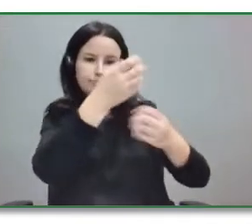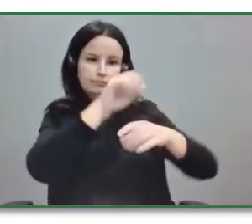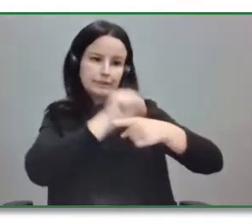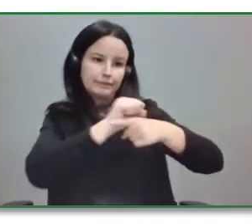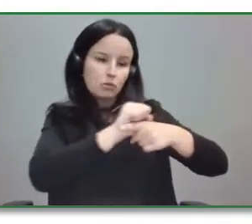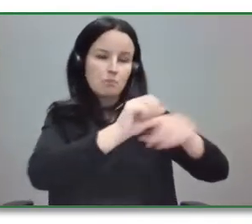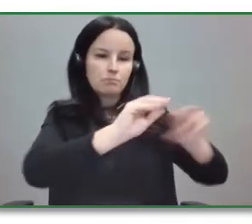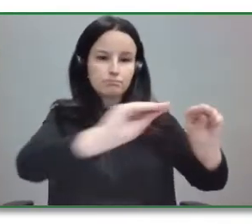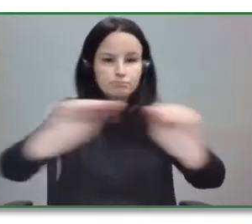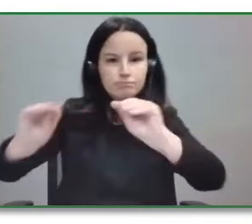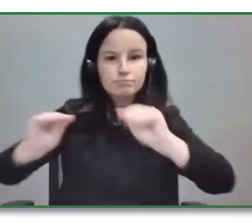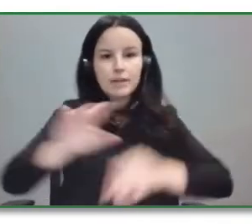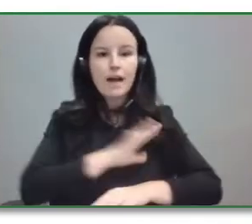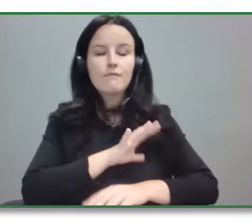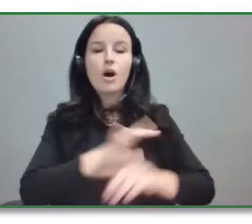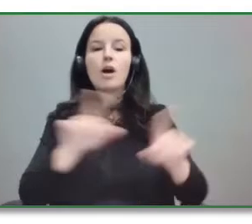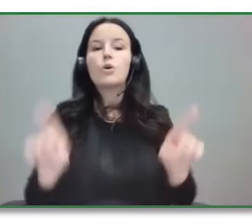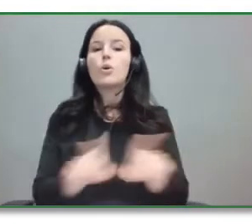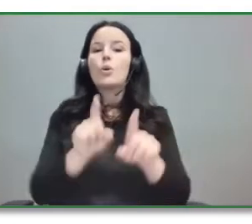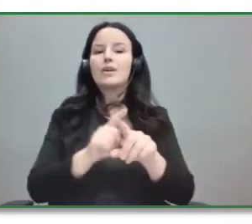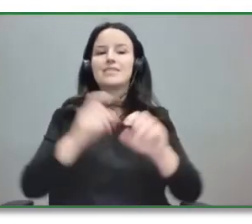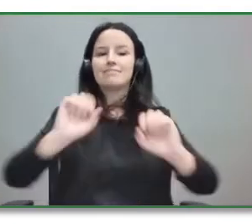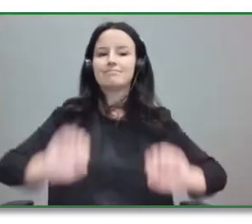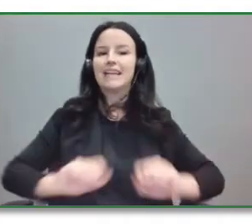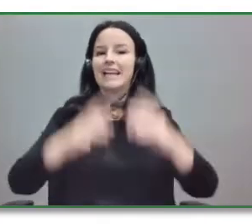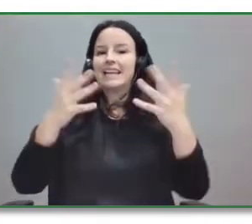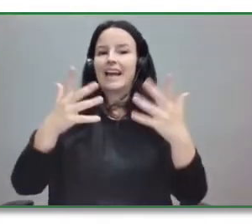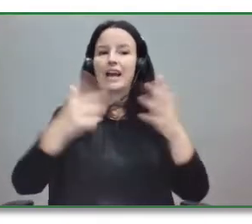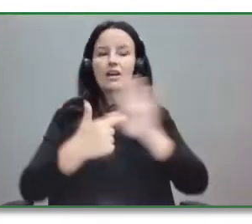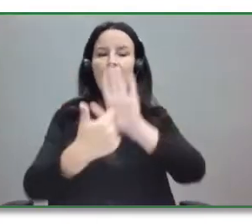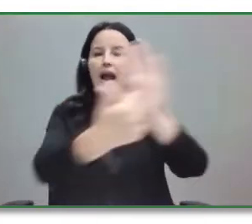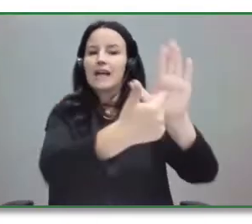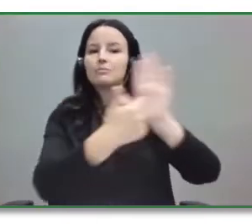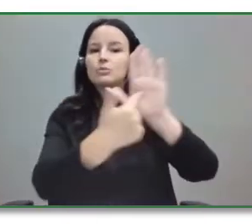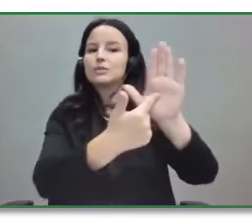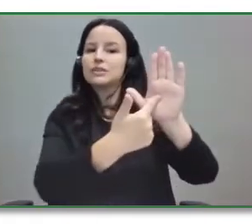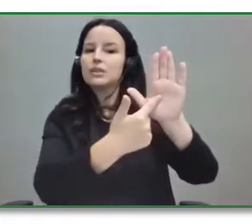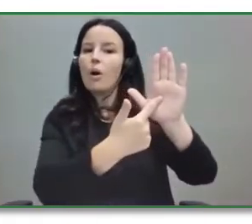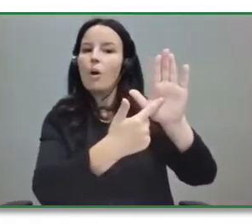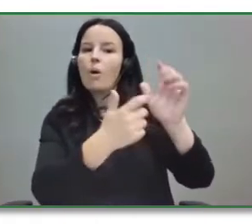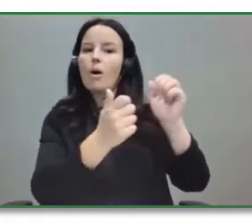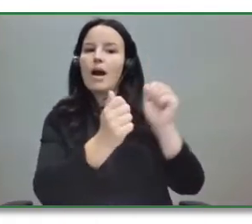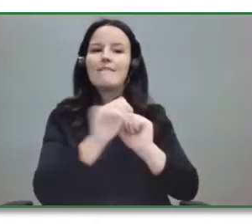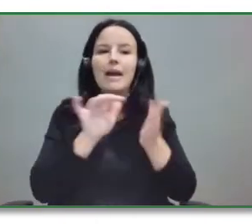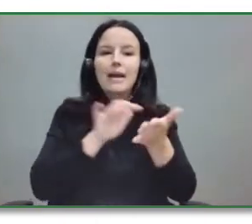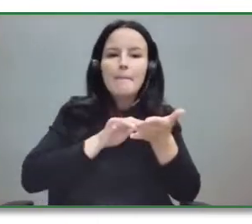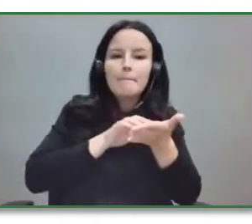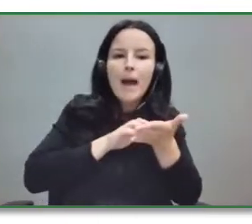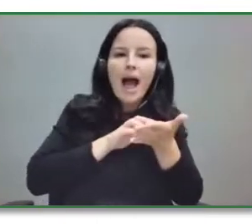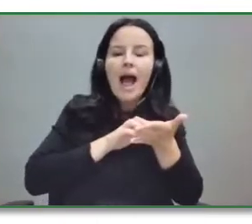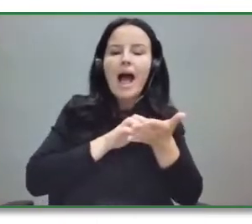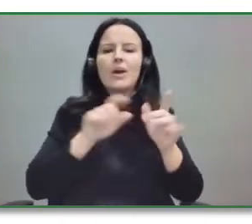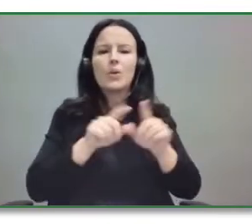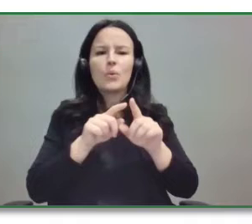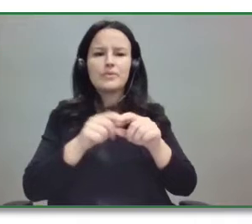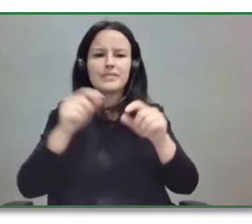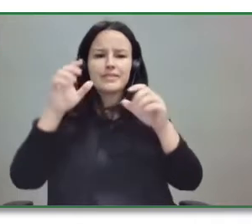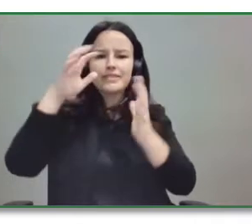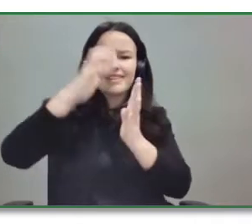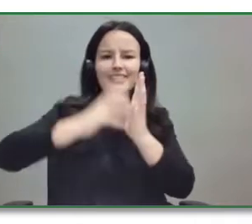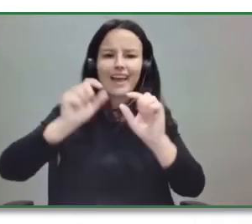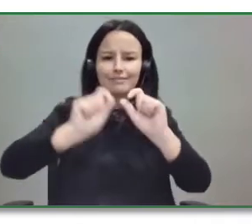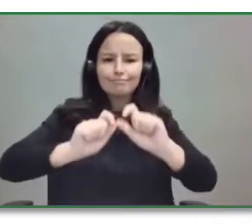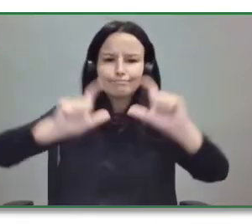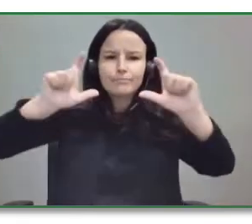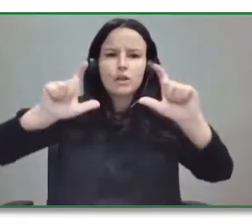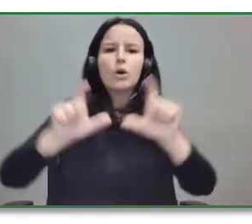avons travaillé ensemble à la création d'expositions dans le centre des visiteurs avec du braille, des gros caractères et des fonctions